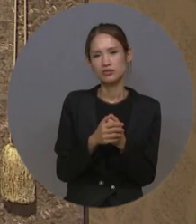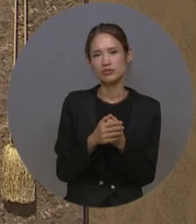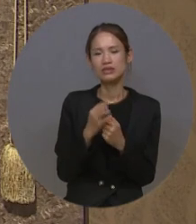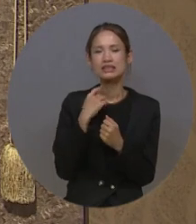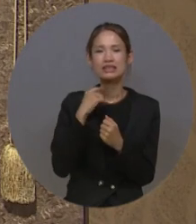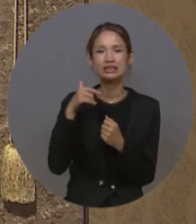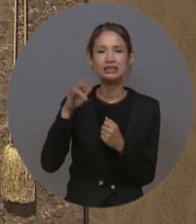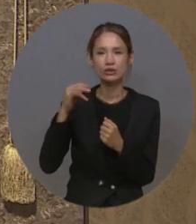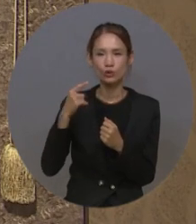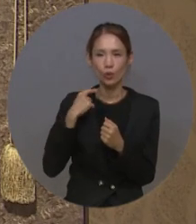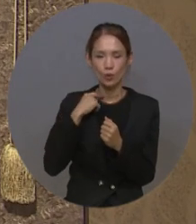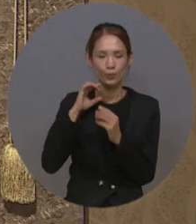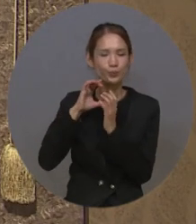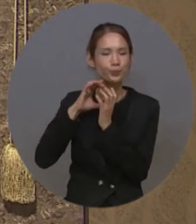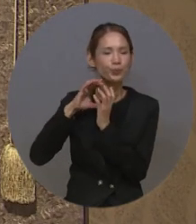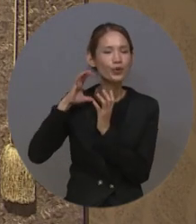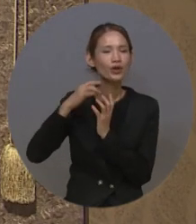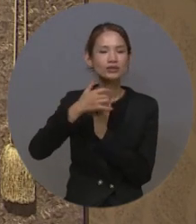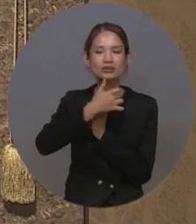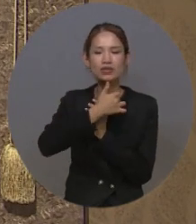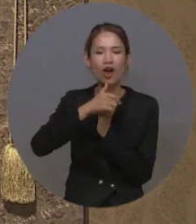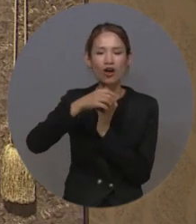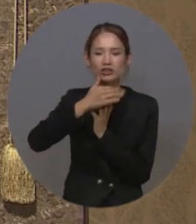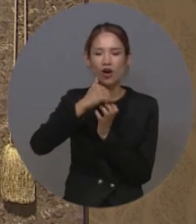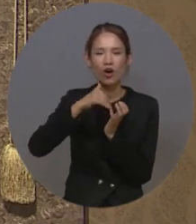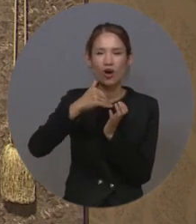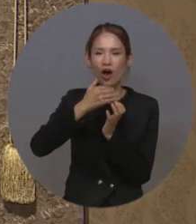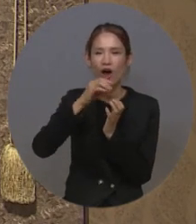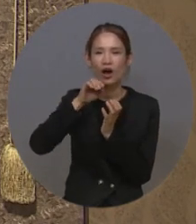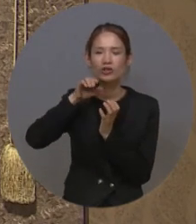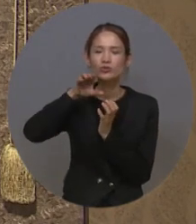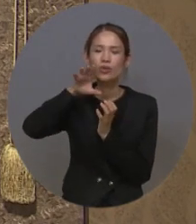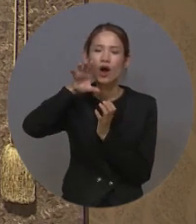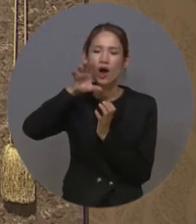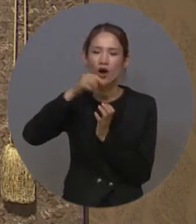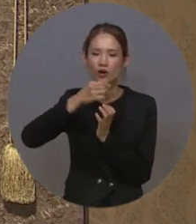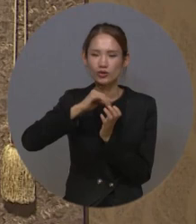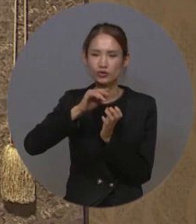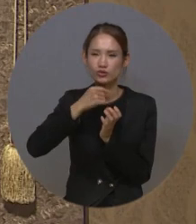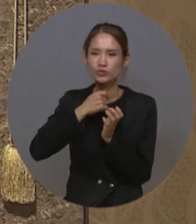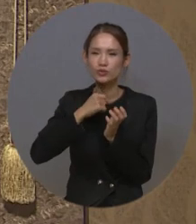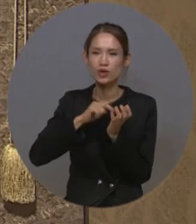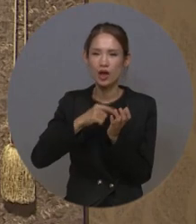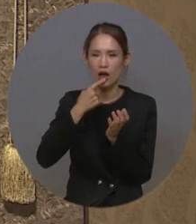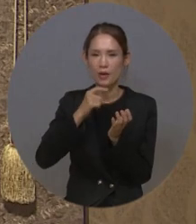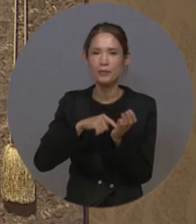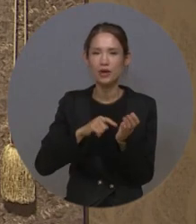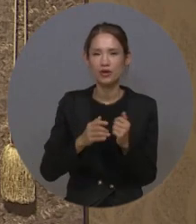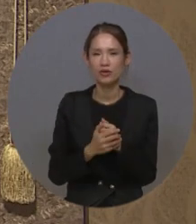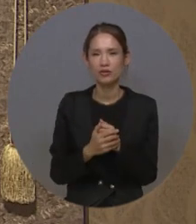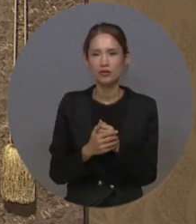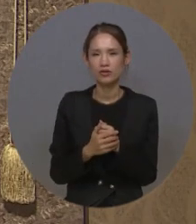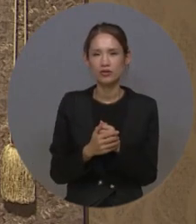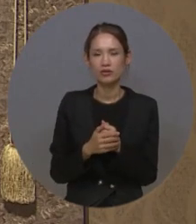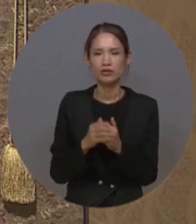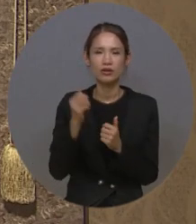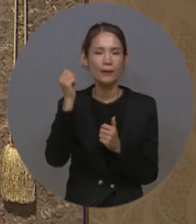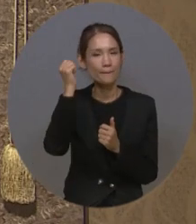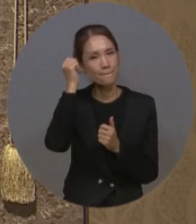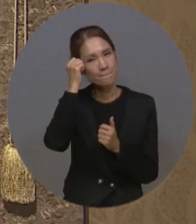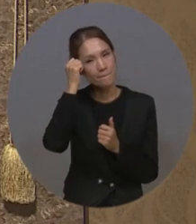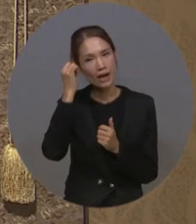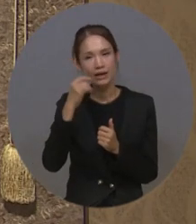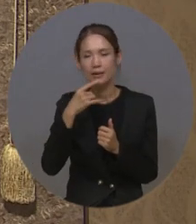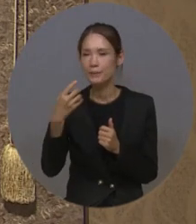기도가 정상적으로 확보되는 상태에서 숨쉬기 가장 편한 위치로 먼저 잡아야 돼요. 베개만